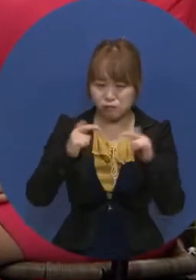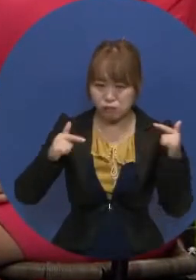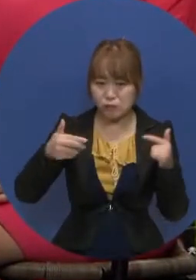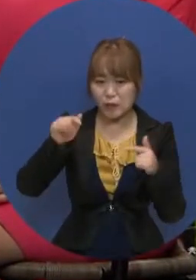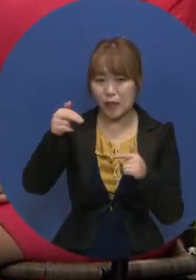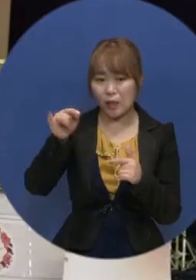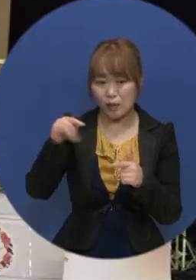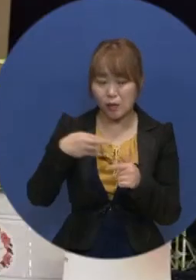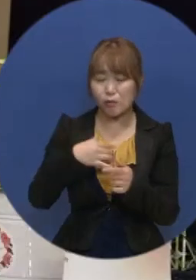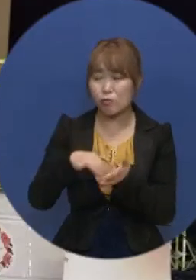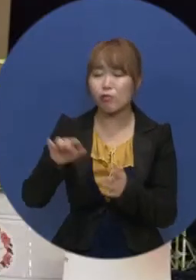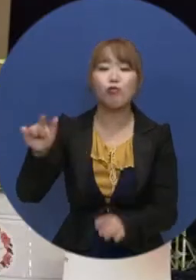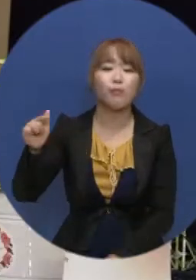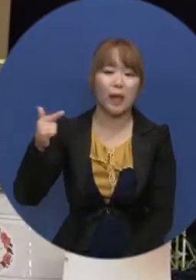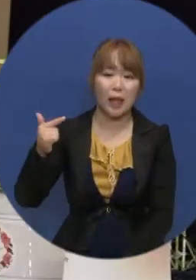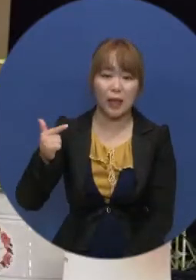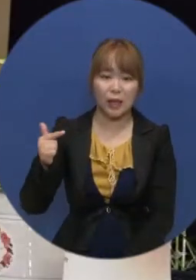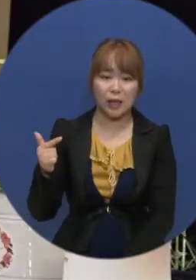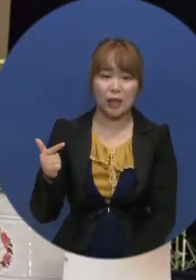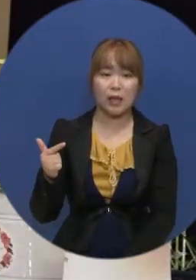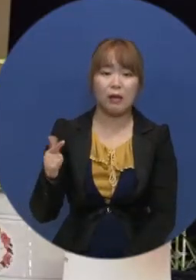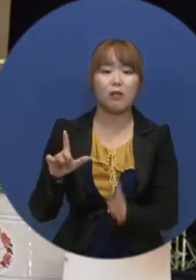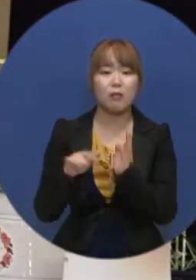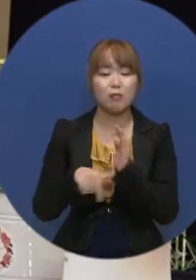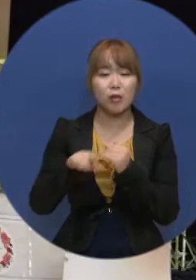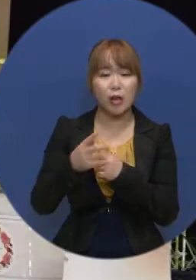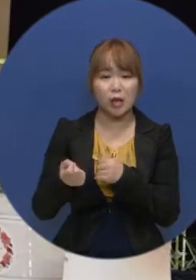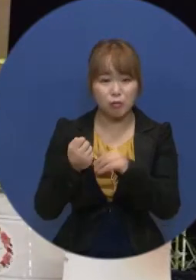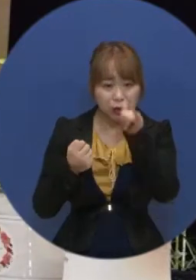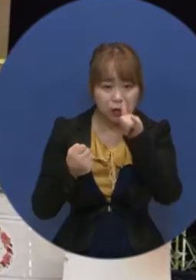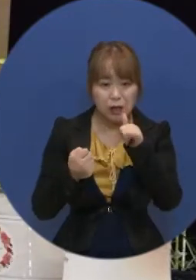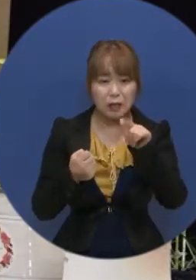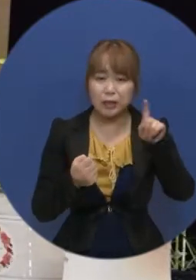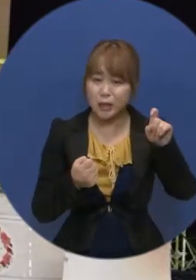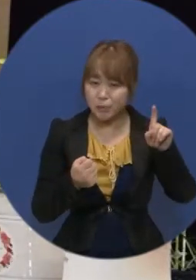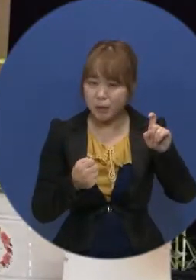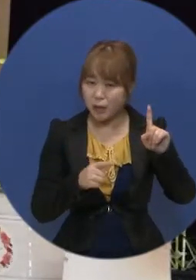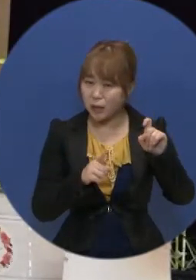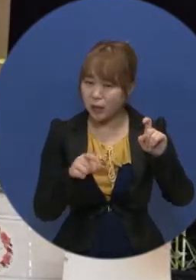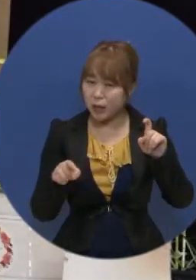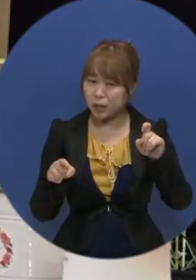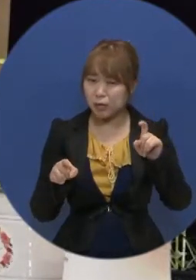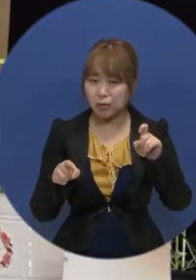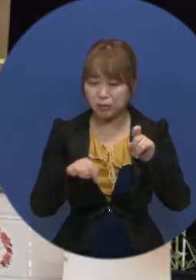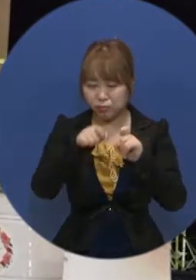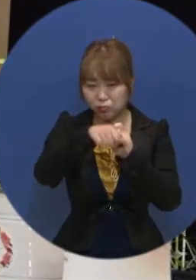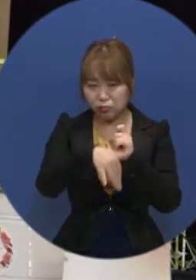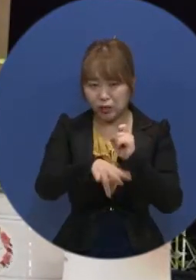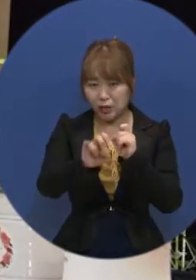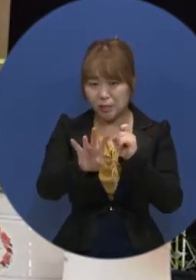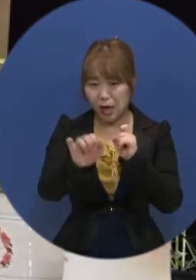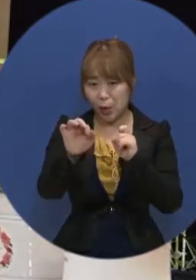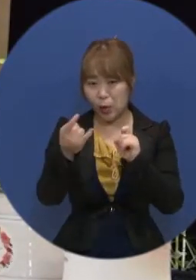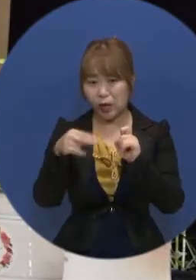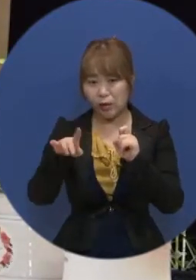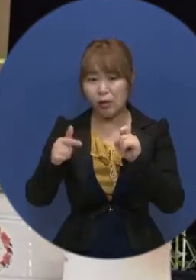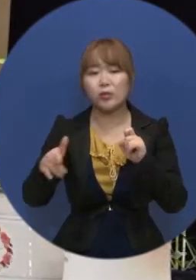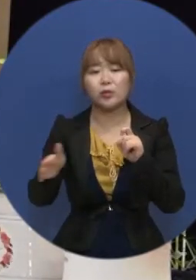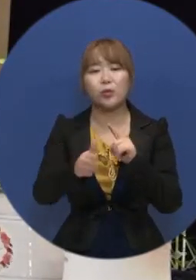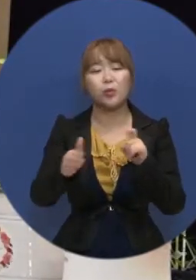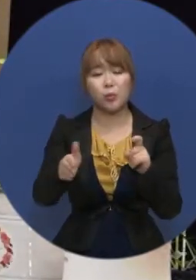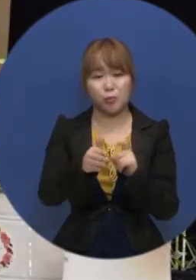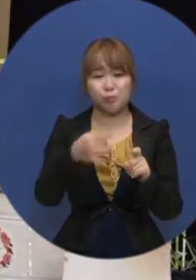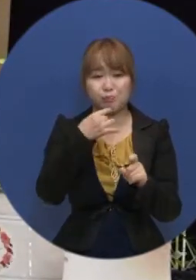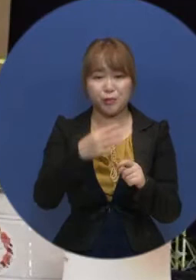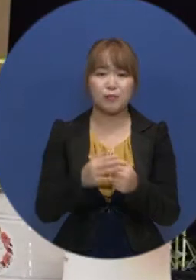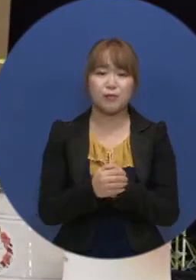600 채널. 네. 그때는 우리가 가지고 있는 게 12 채널 아니면 네. 회선, 24 회선 그